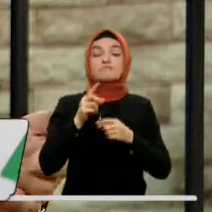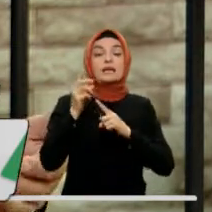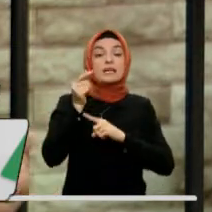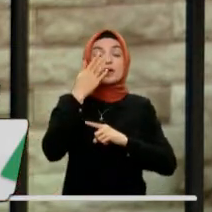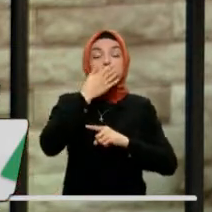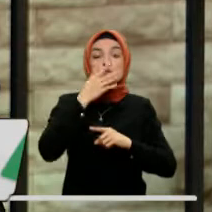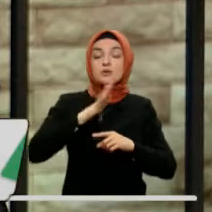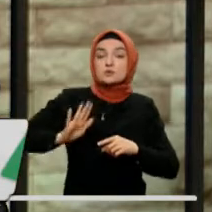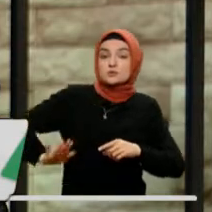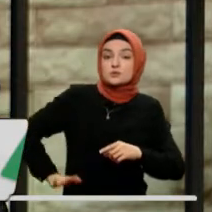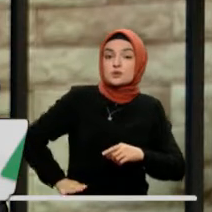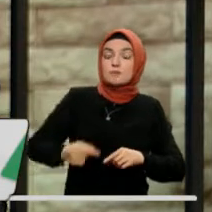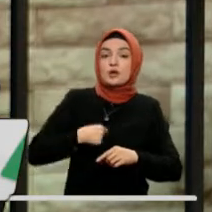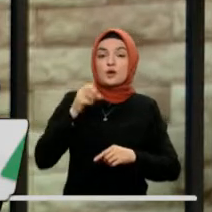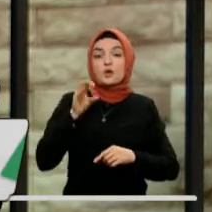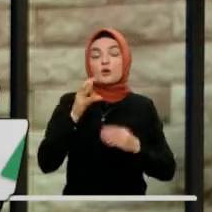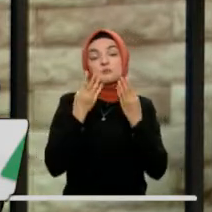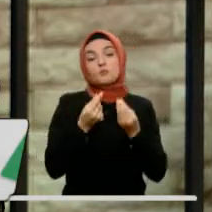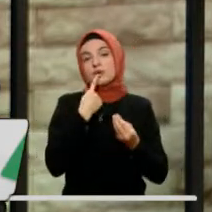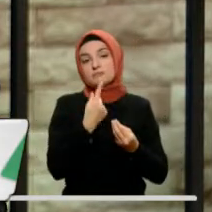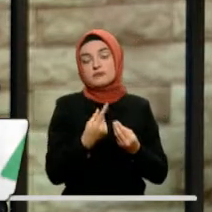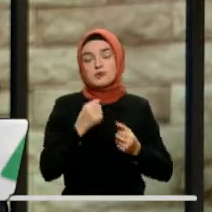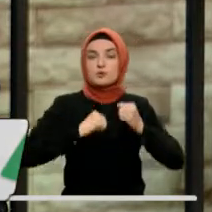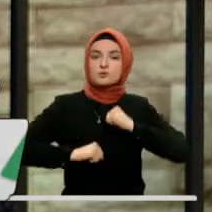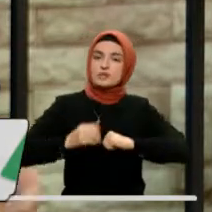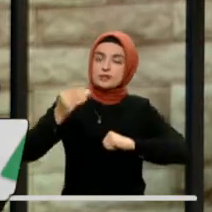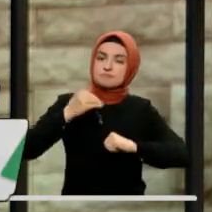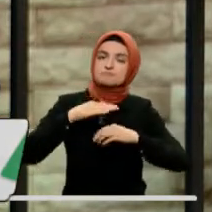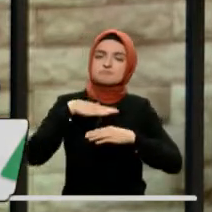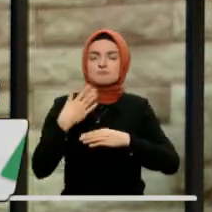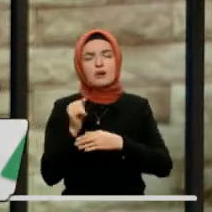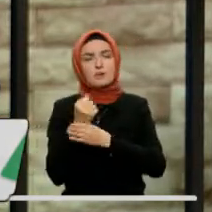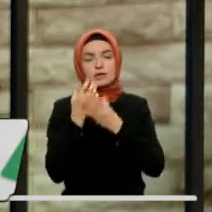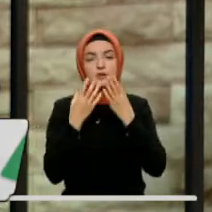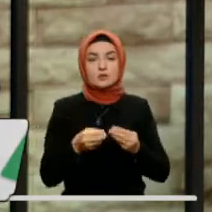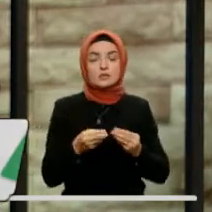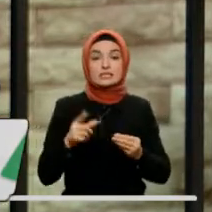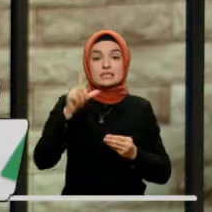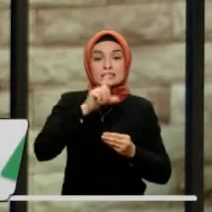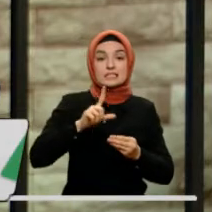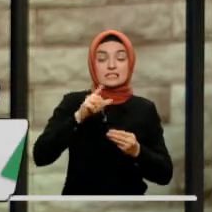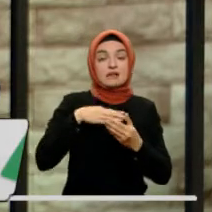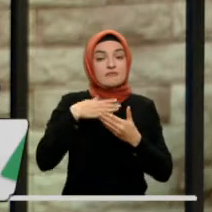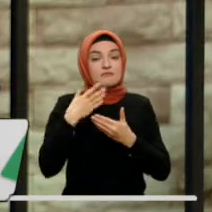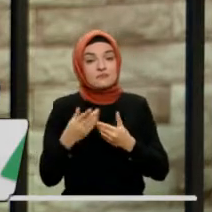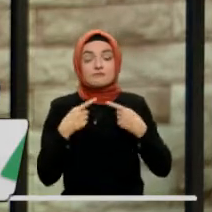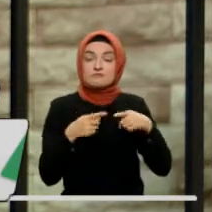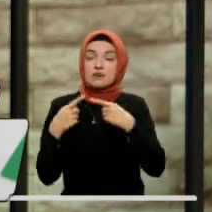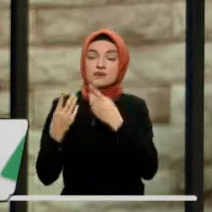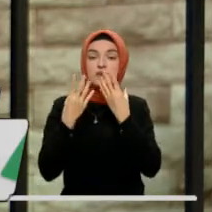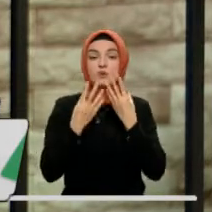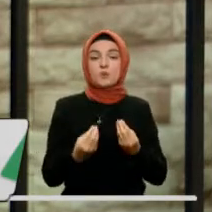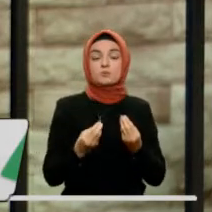öğretmen olacağım, evet, der. Ama üniversiteye geldiğinde başka bir meslek olur. Lisede Türkçe matematikten giriyorum der. Son seneye gelir sayısaldan girer.